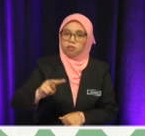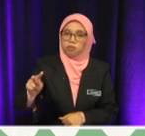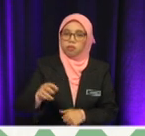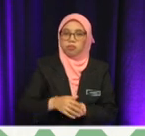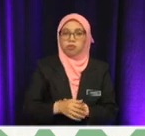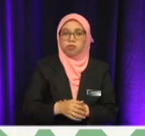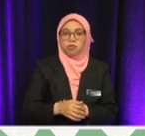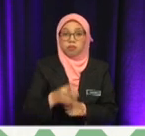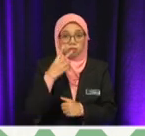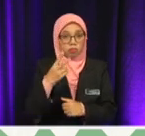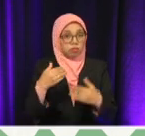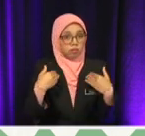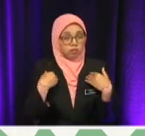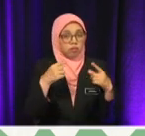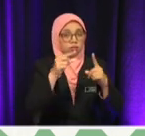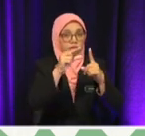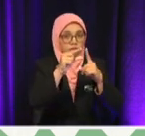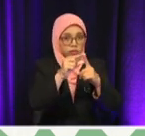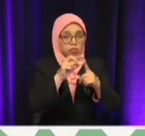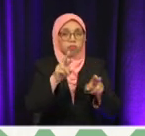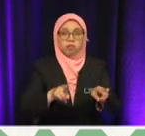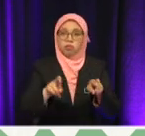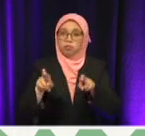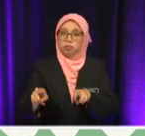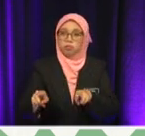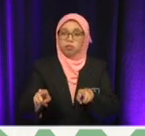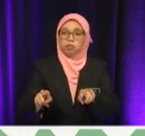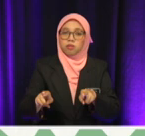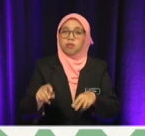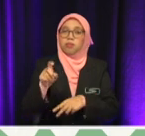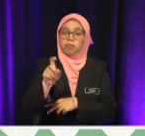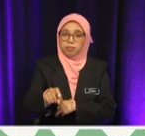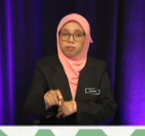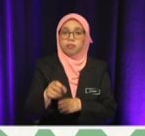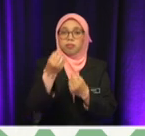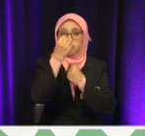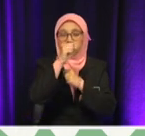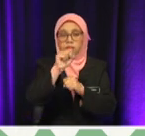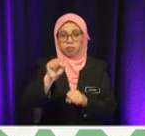perkataan rancangkan di situ. Bermaksud anda perlu bersedia untuk menulis